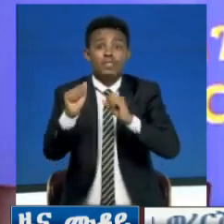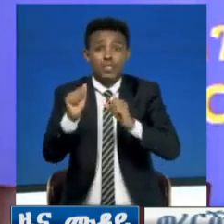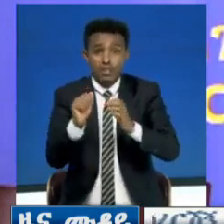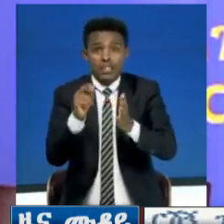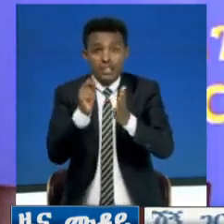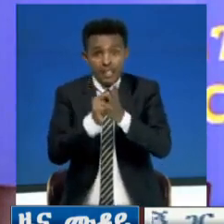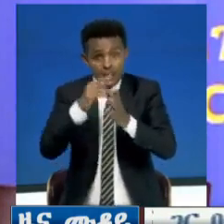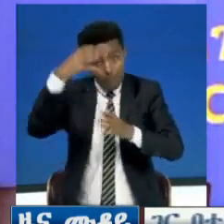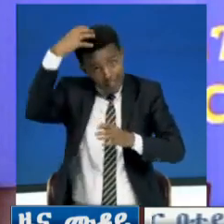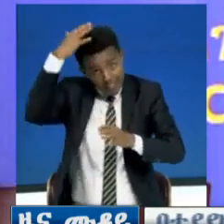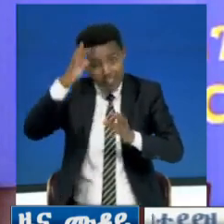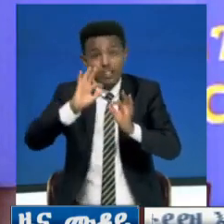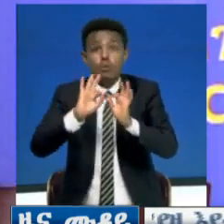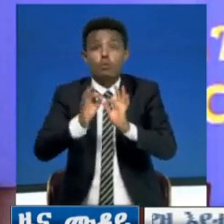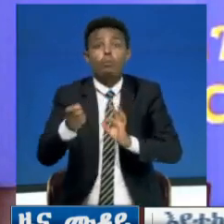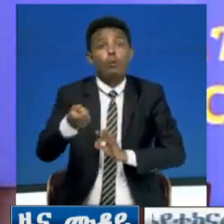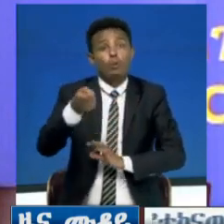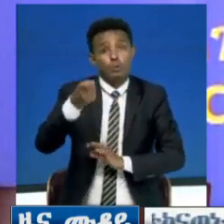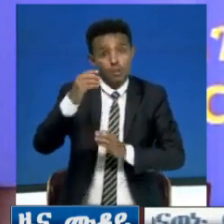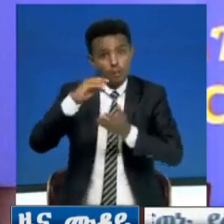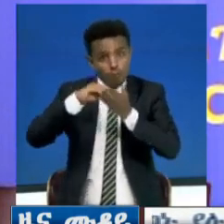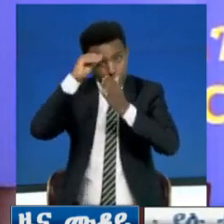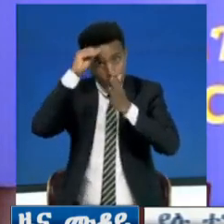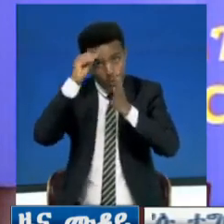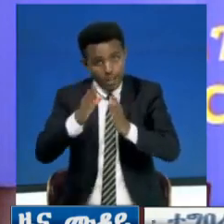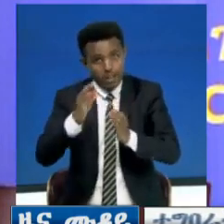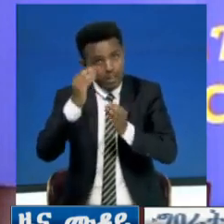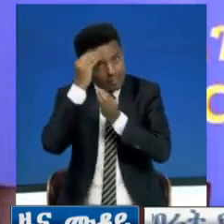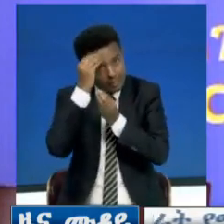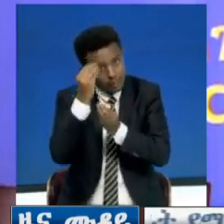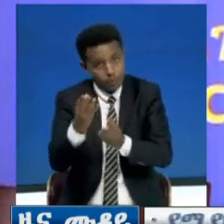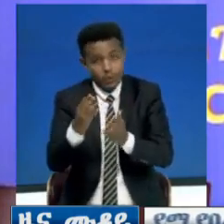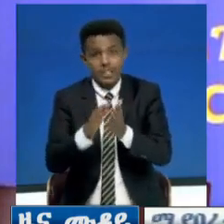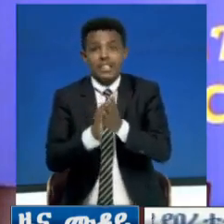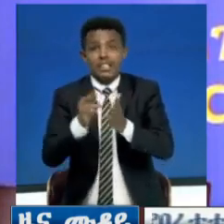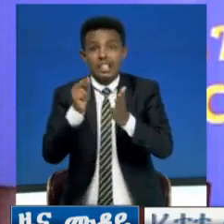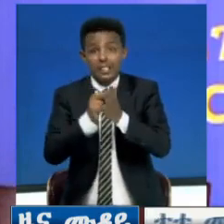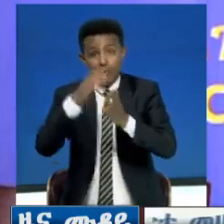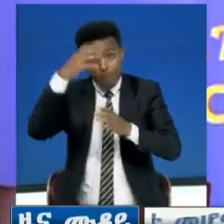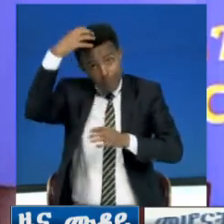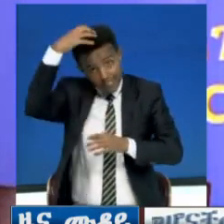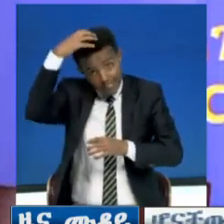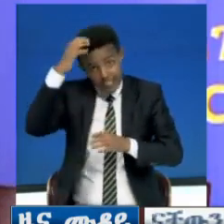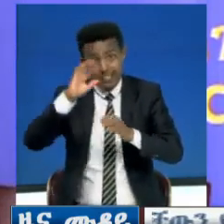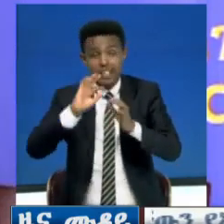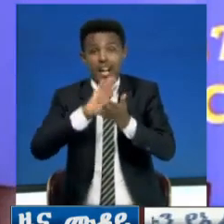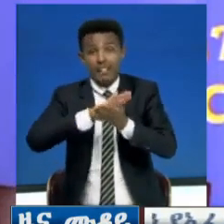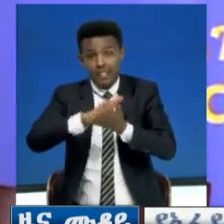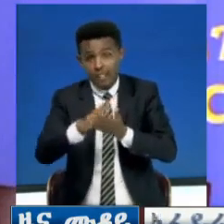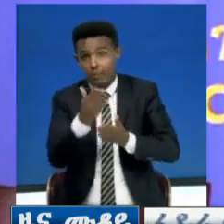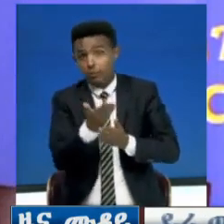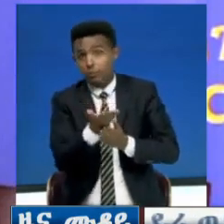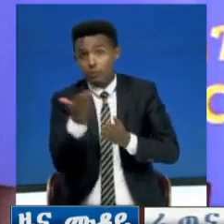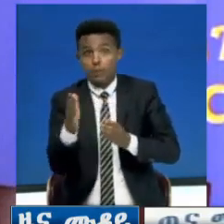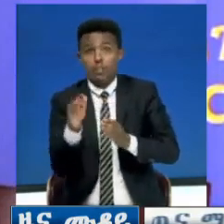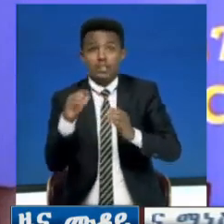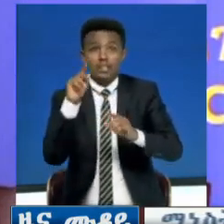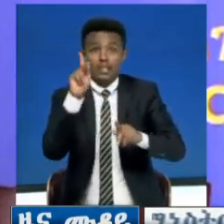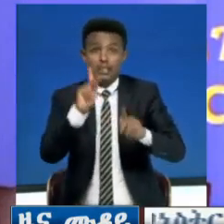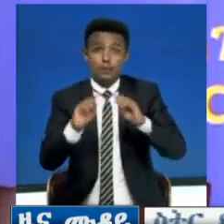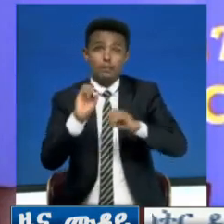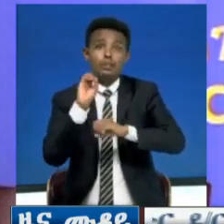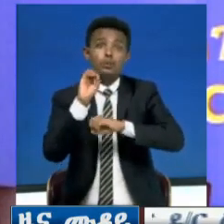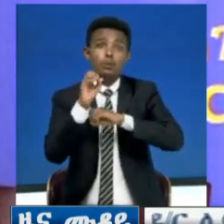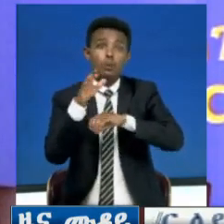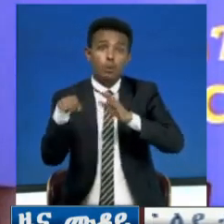መሆኑን ምሁራን አስገንዝበዋል። የህገ መንግስት ጉዳዮች አጣሪ ጉባኤ ከህዝብ ተወካዮች ምክር ቤት ለቀረበለት የህገ መንግስት ትርጉም